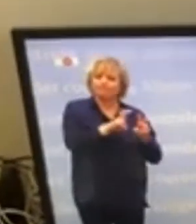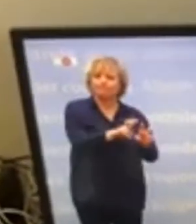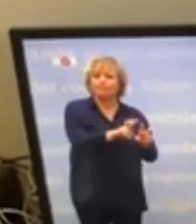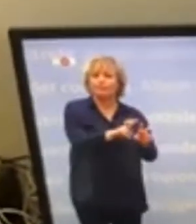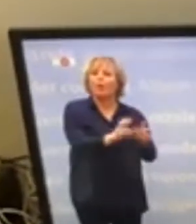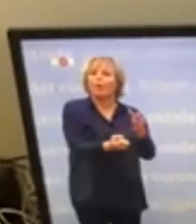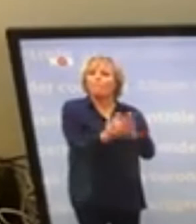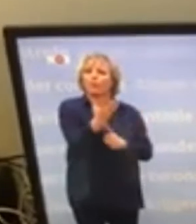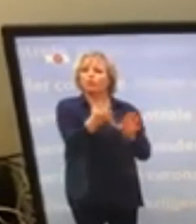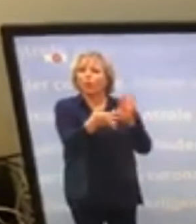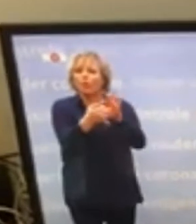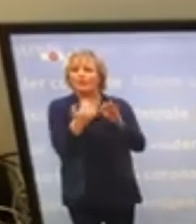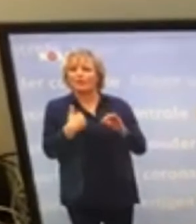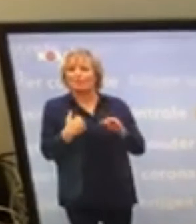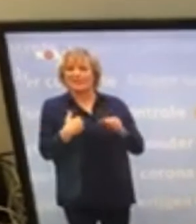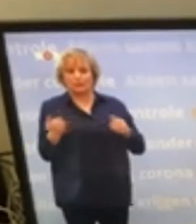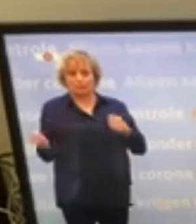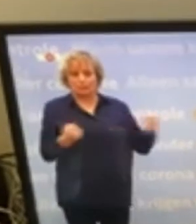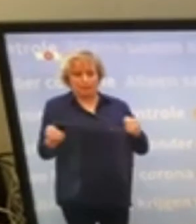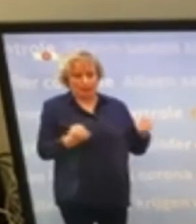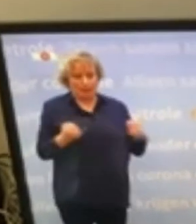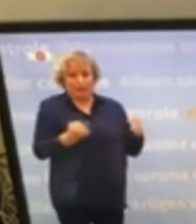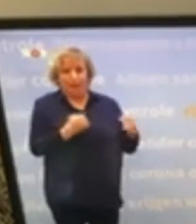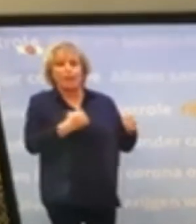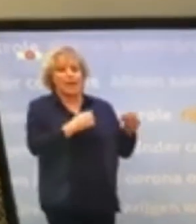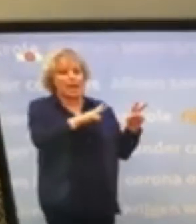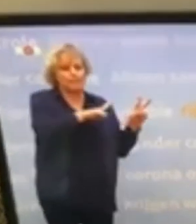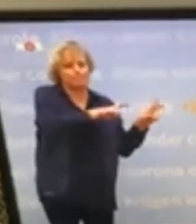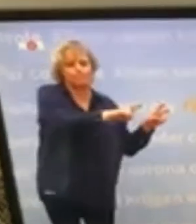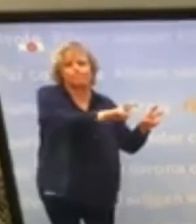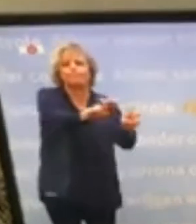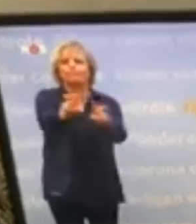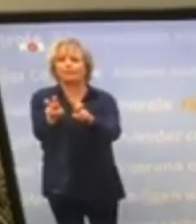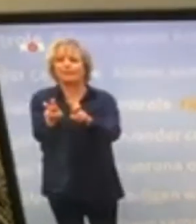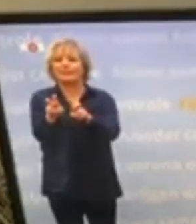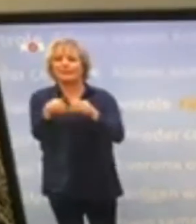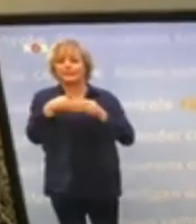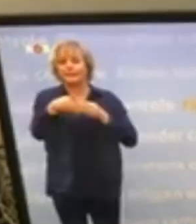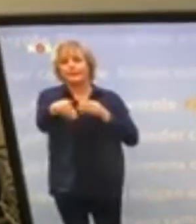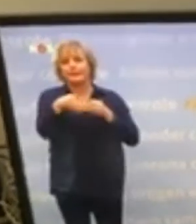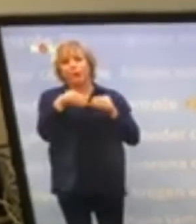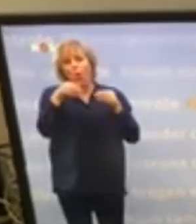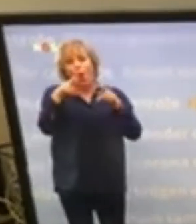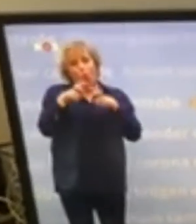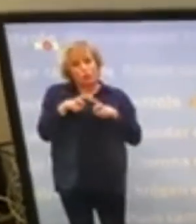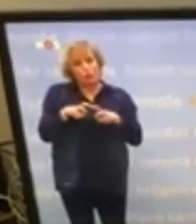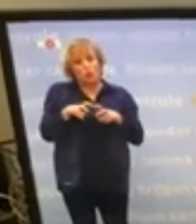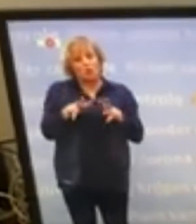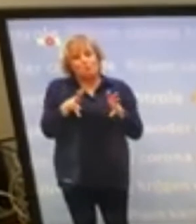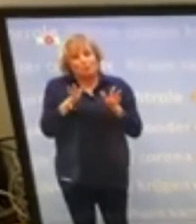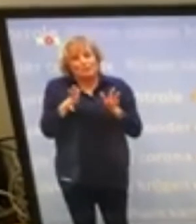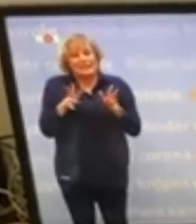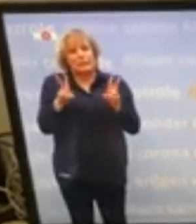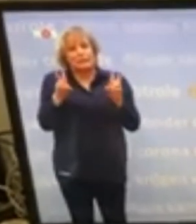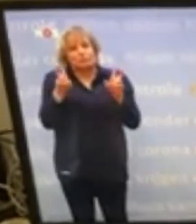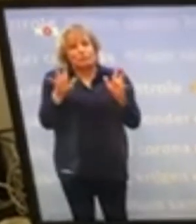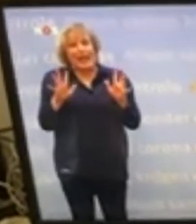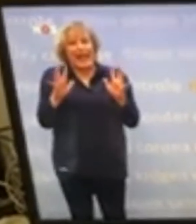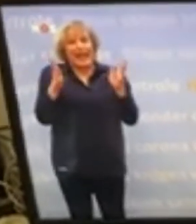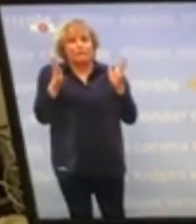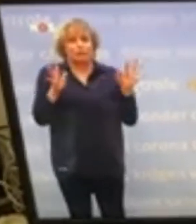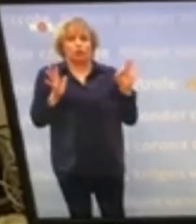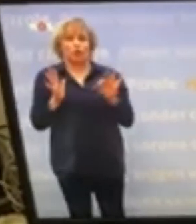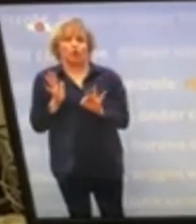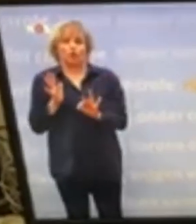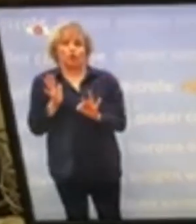contactonderzoek toegevoegd. Met intensiever testen gaan we ook de komende tijd onderzoeken of we toch weer al een beetje het leven kunnen gaan leven.